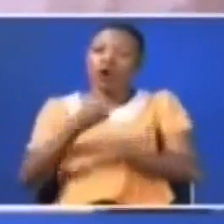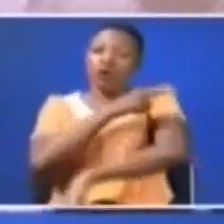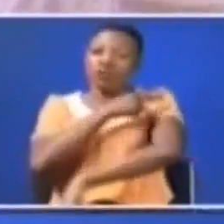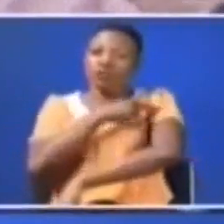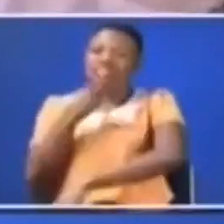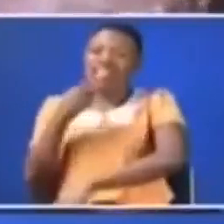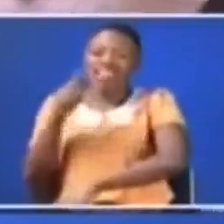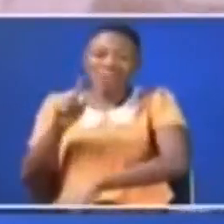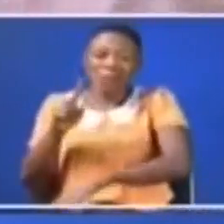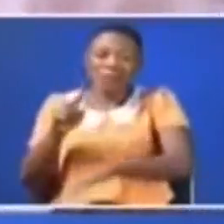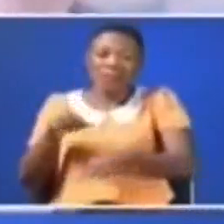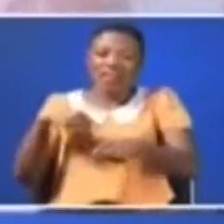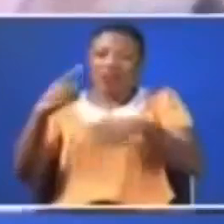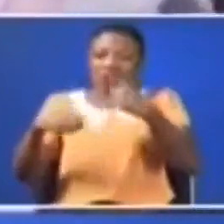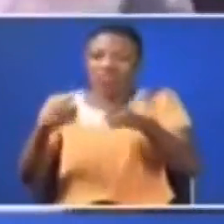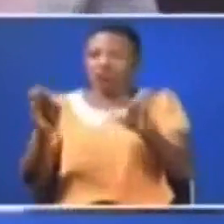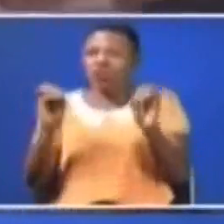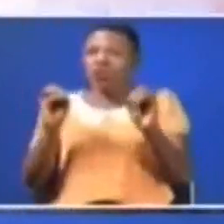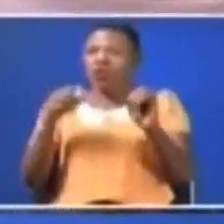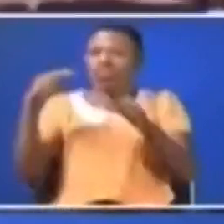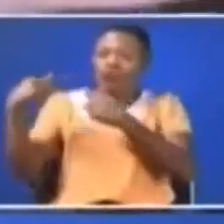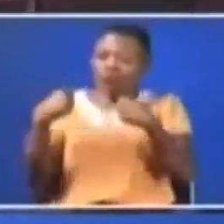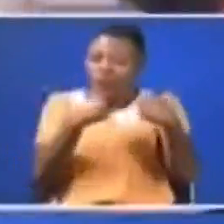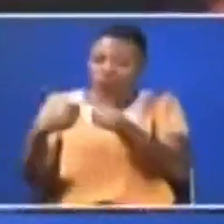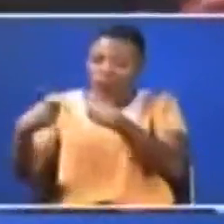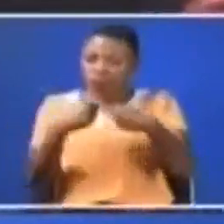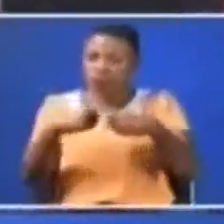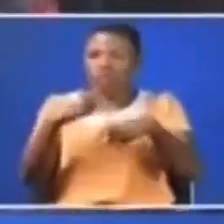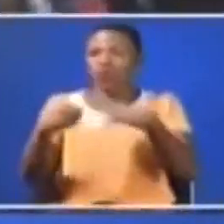kuwa hawabanduki. Ni vita vya fahali wawili.